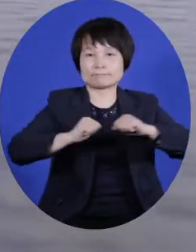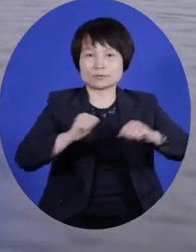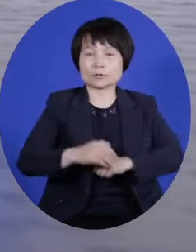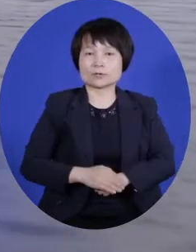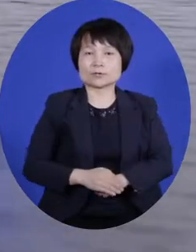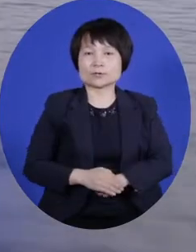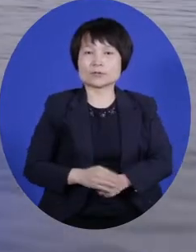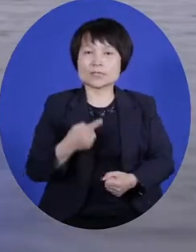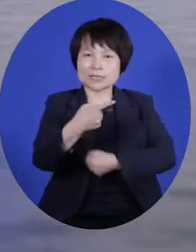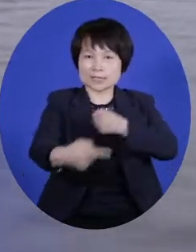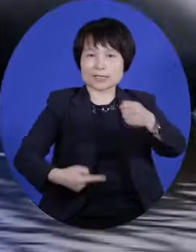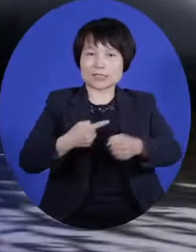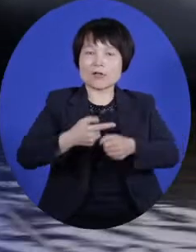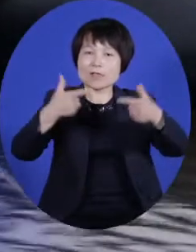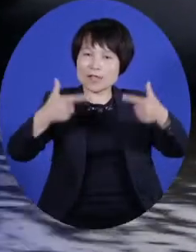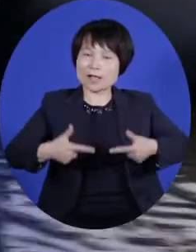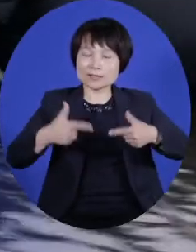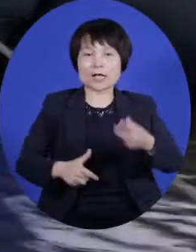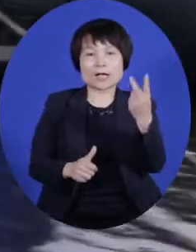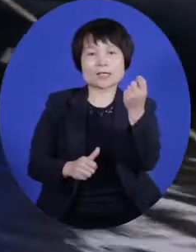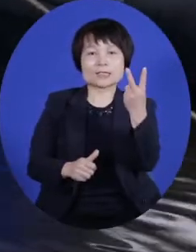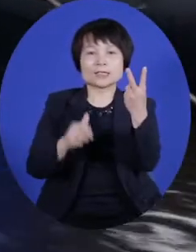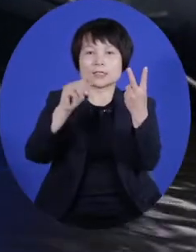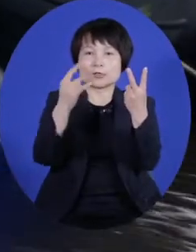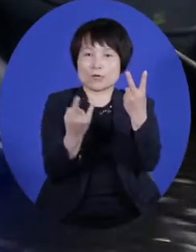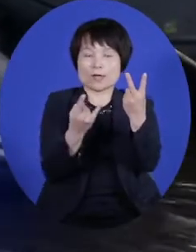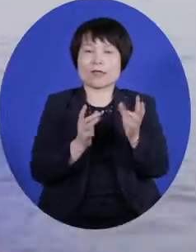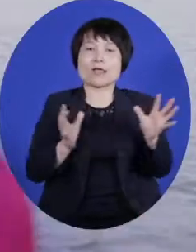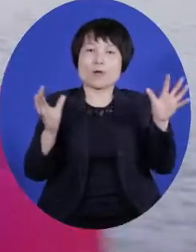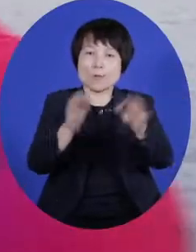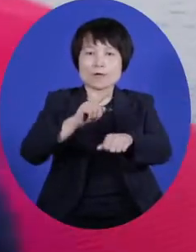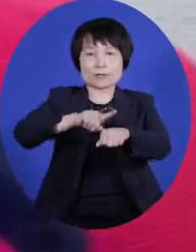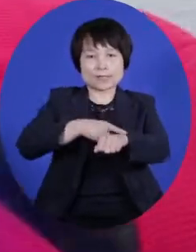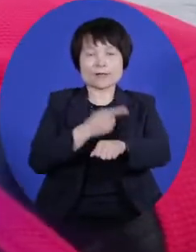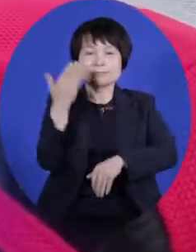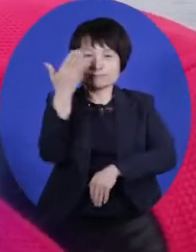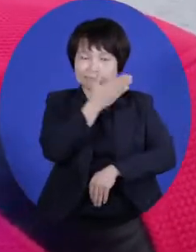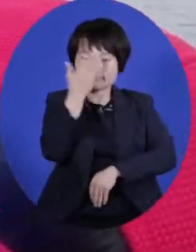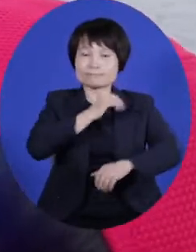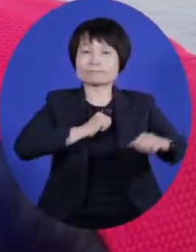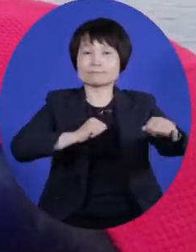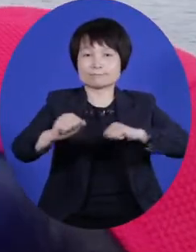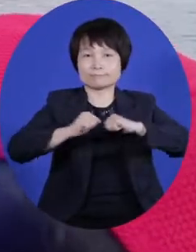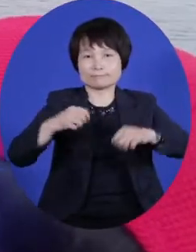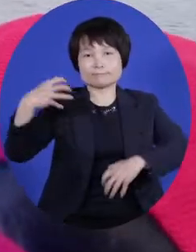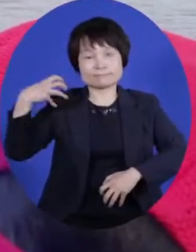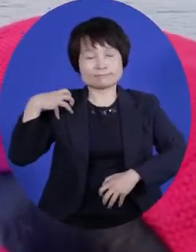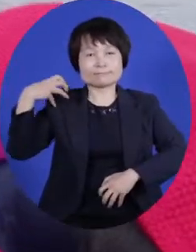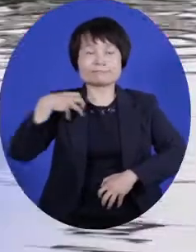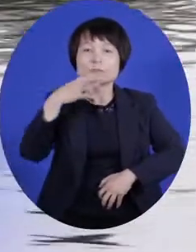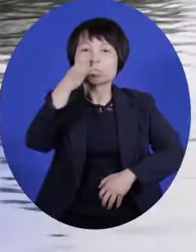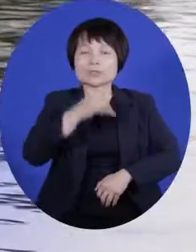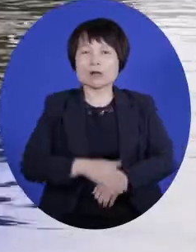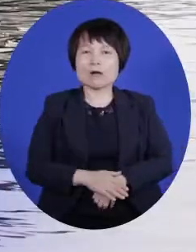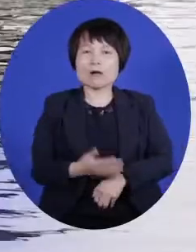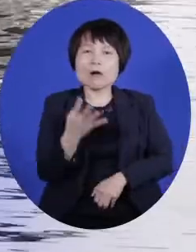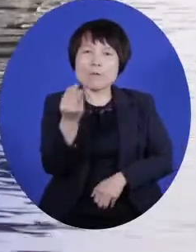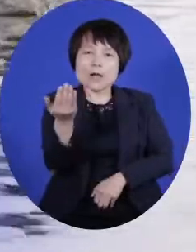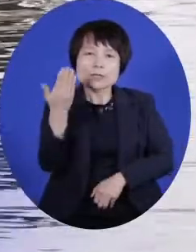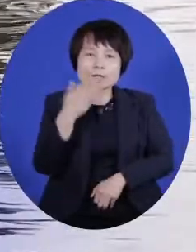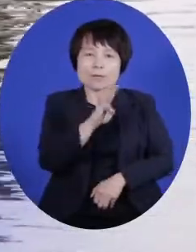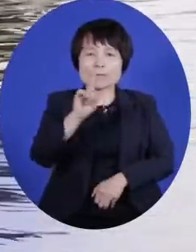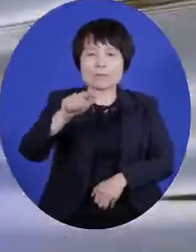해병대 광주전우회는 매년 2회 금강살리기운동 일환으로 자연보호 활동을 실시해오고 있는데요. 이번